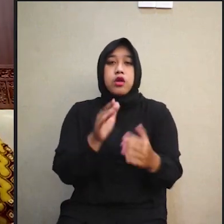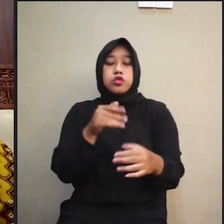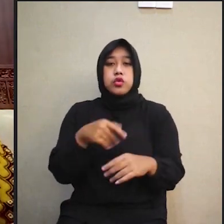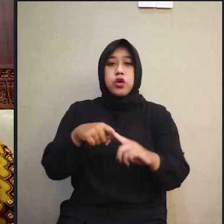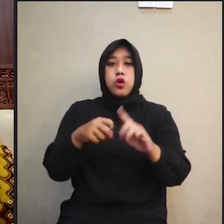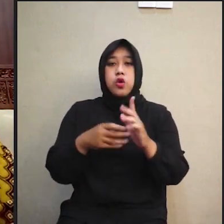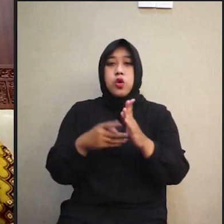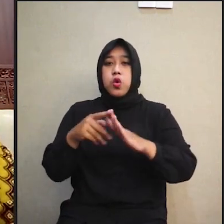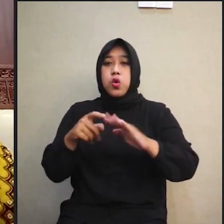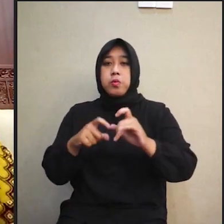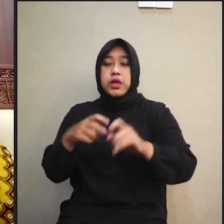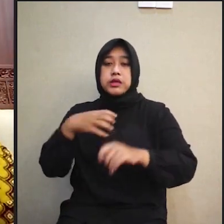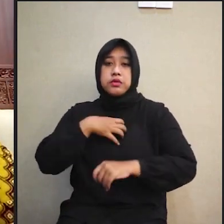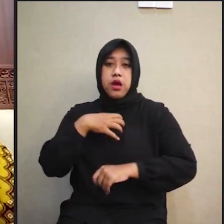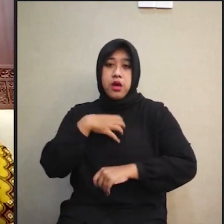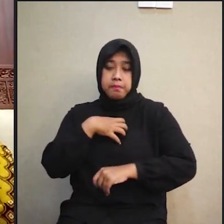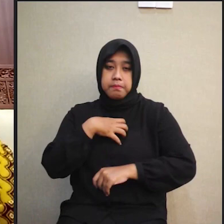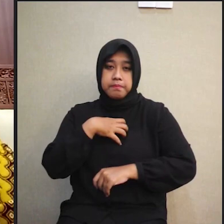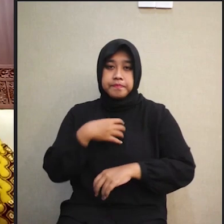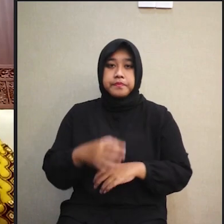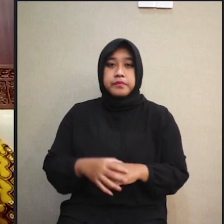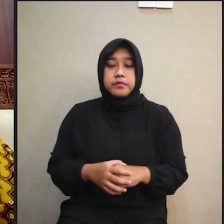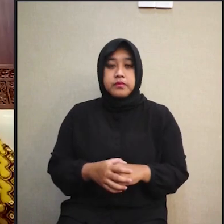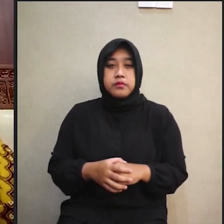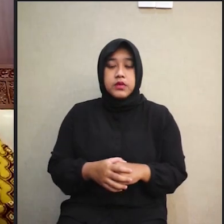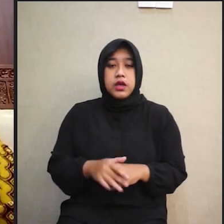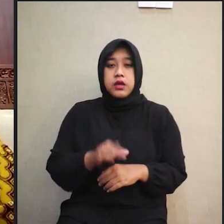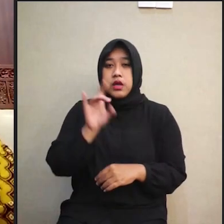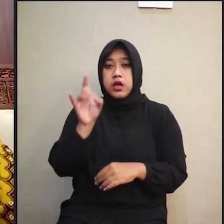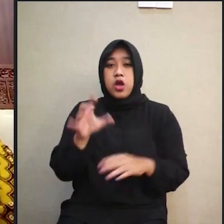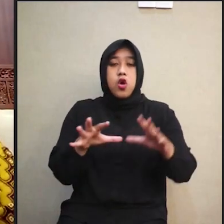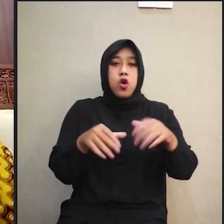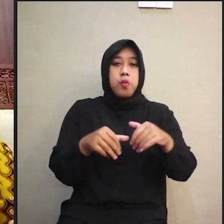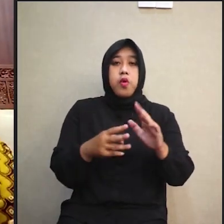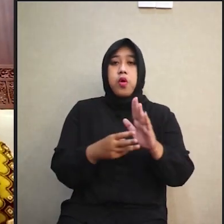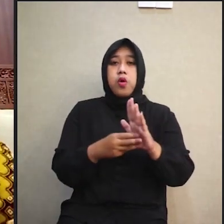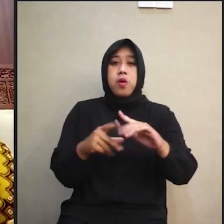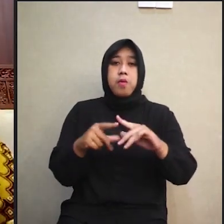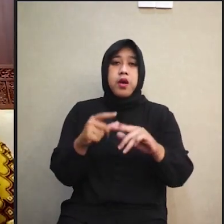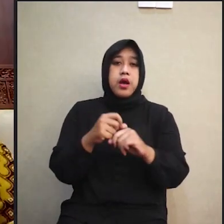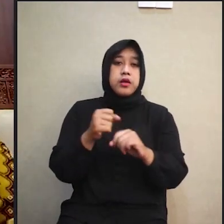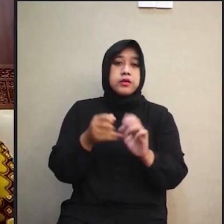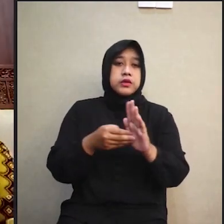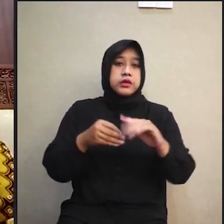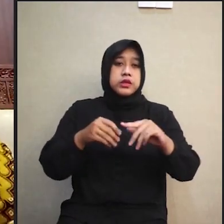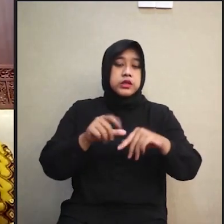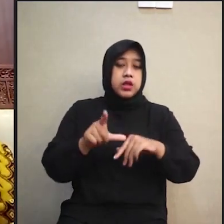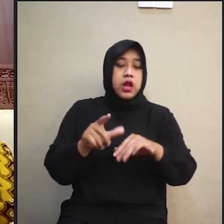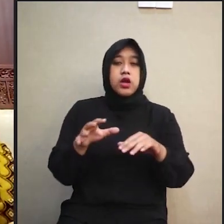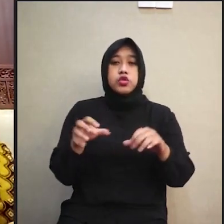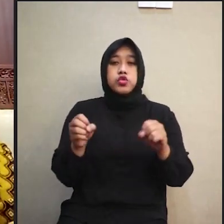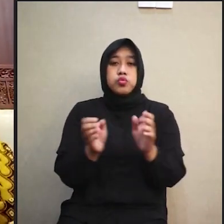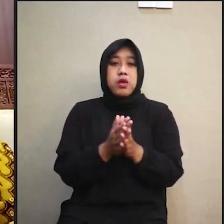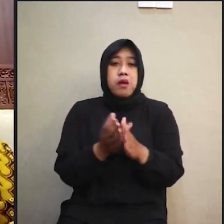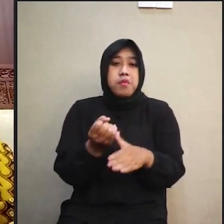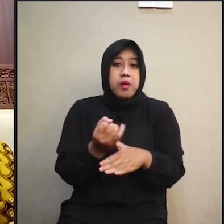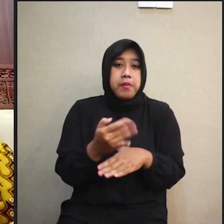apa namanya di kelompok maksimal yang lainnya cepet ada berapa misalnya kayak masyarakat